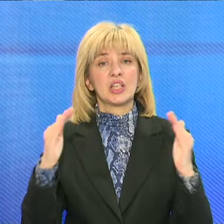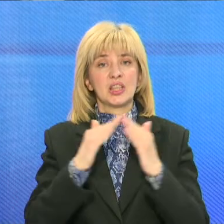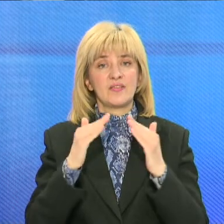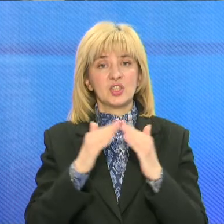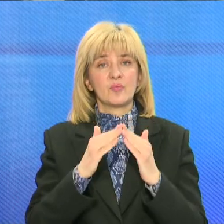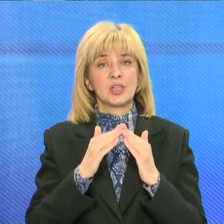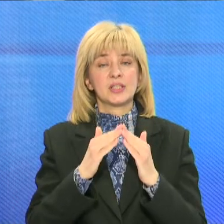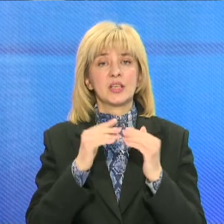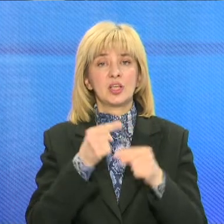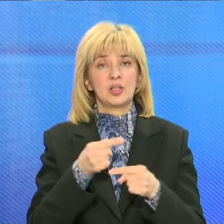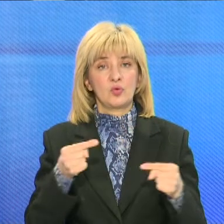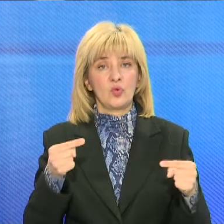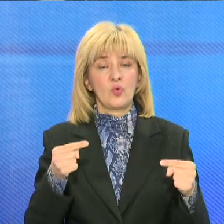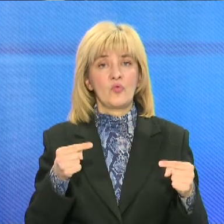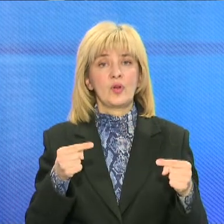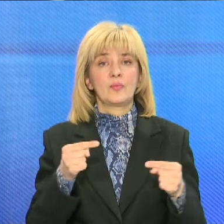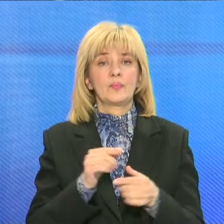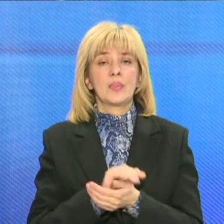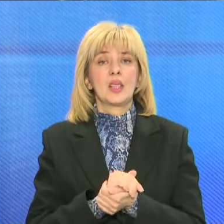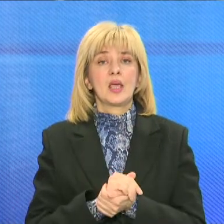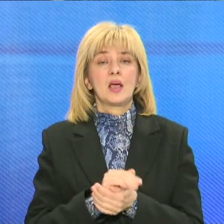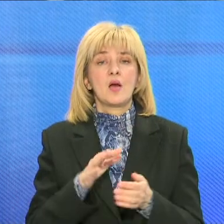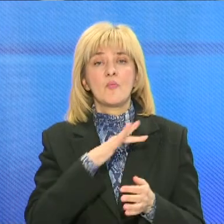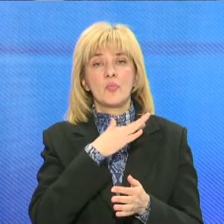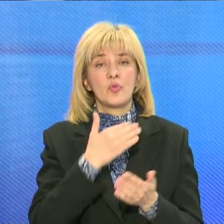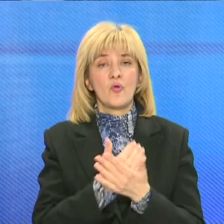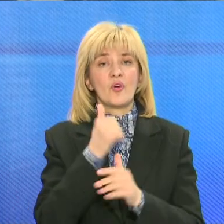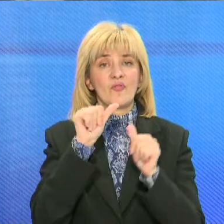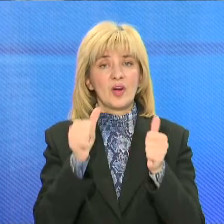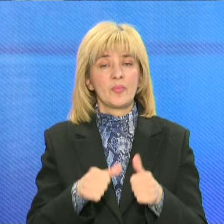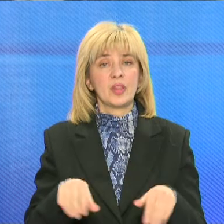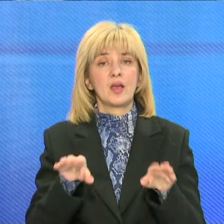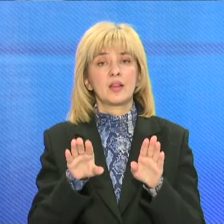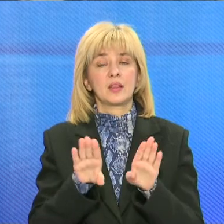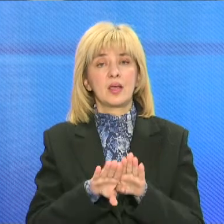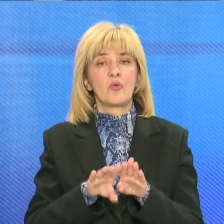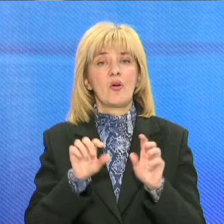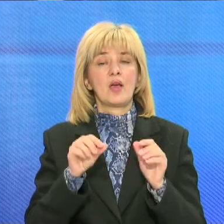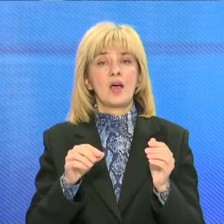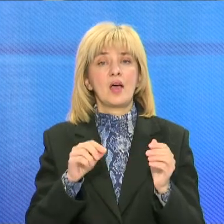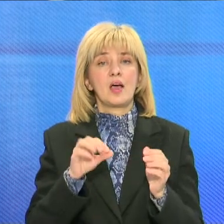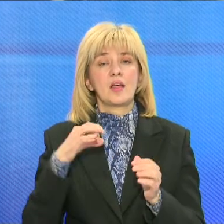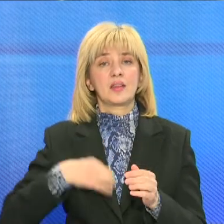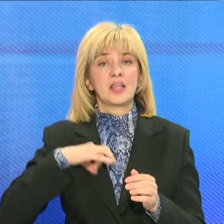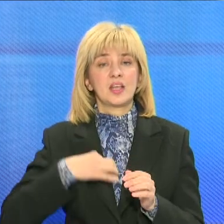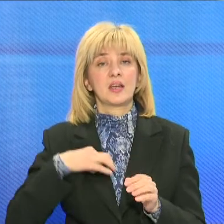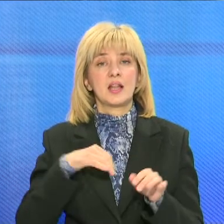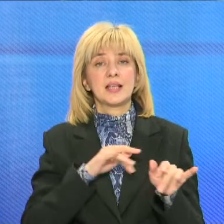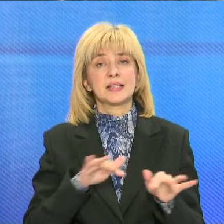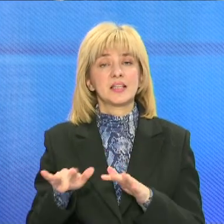форматом для нашего города в том числе становится оформление таких нотариальных действий, как, например, заключение брачных